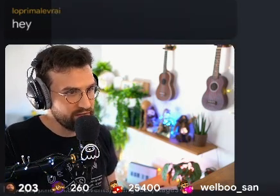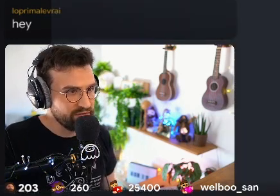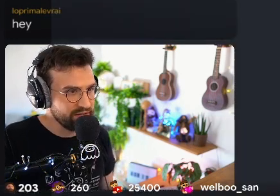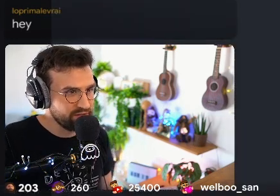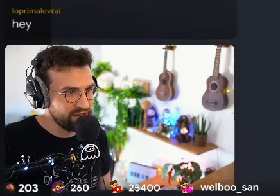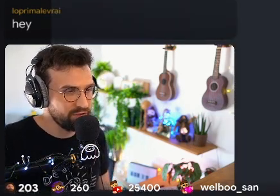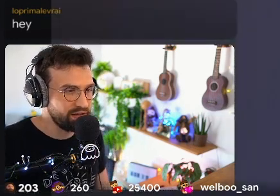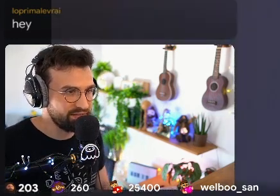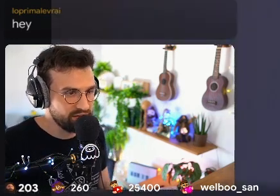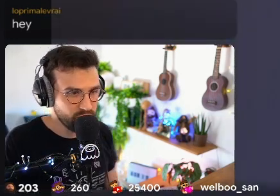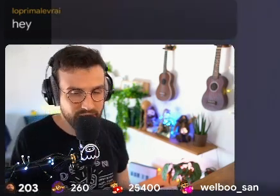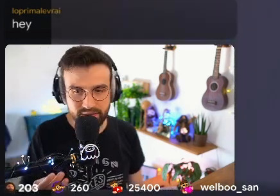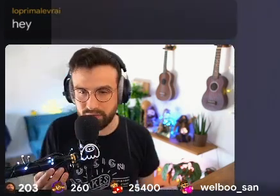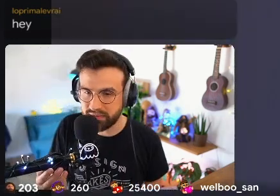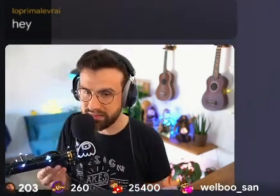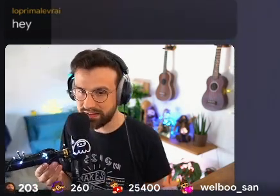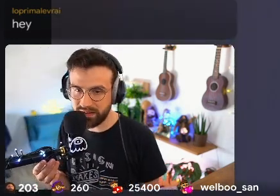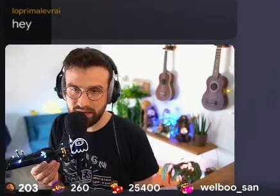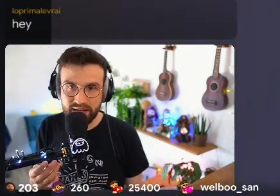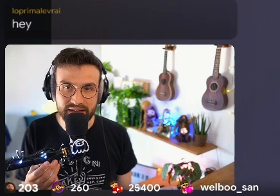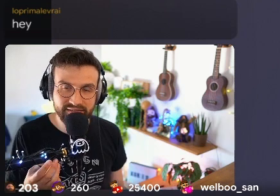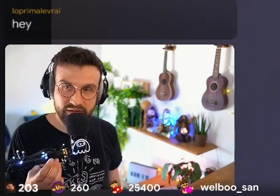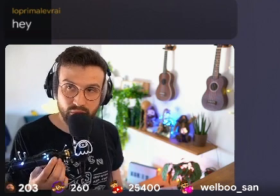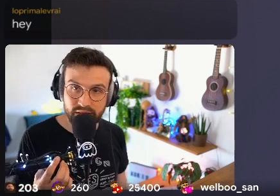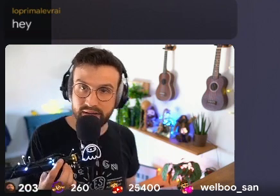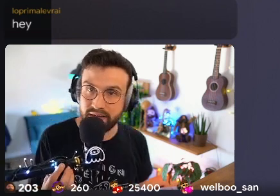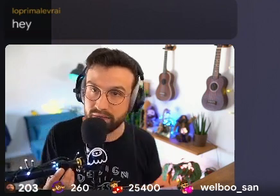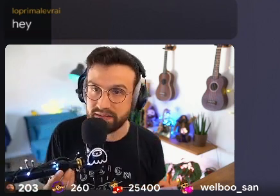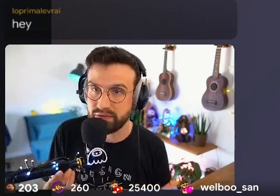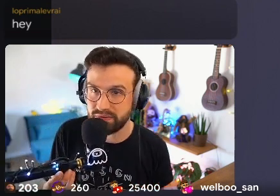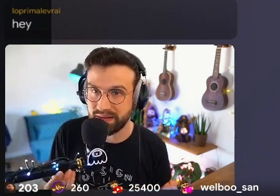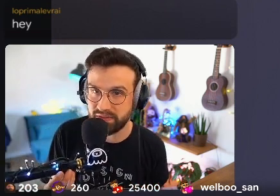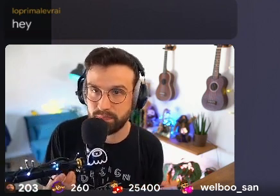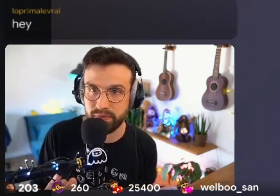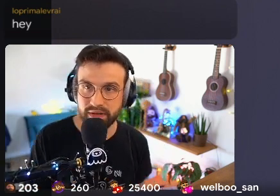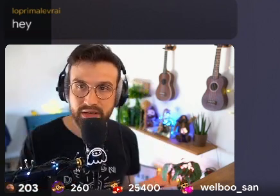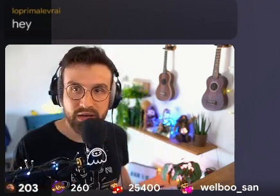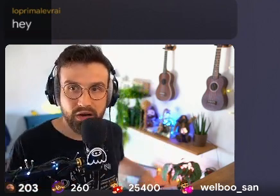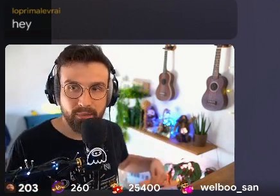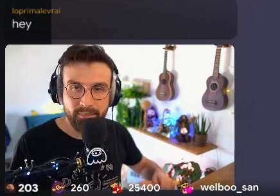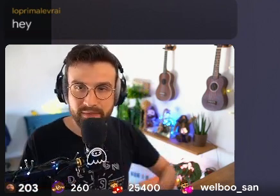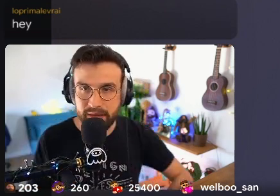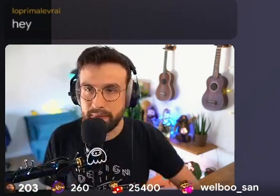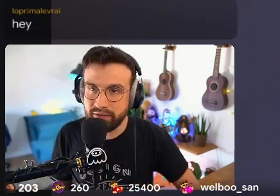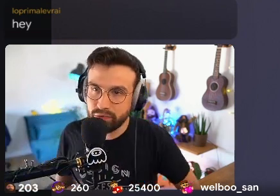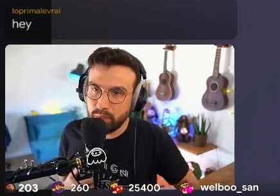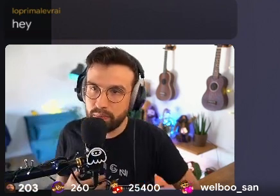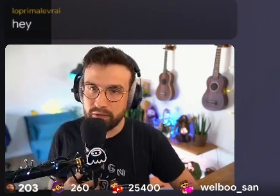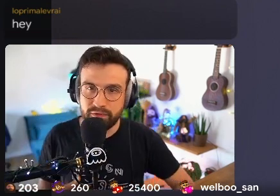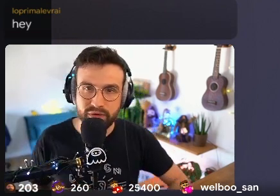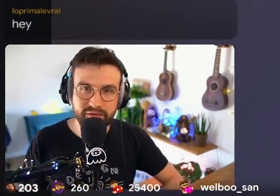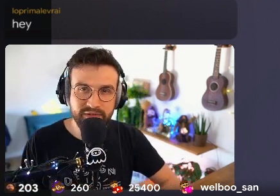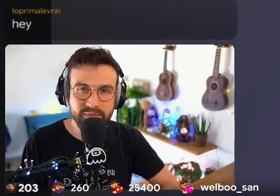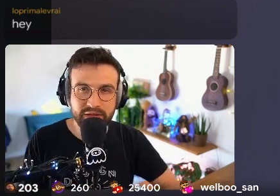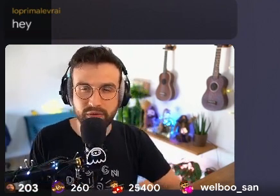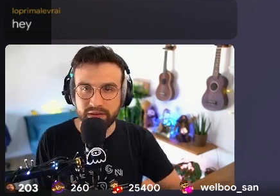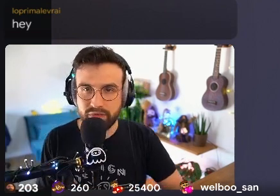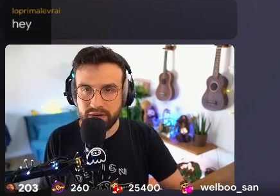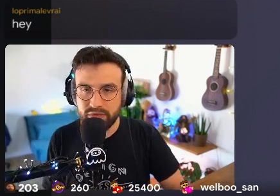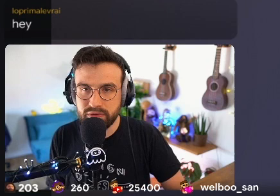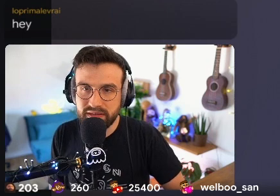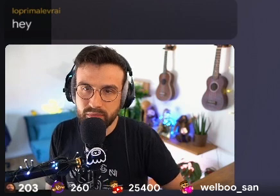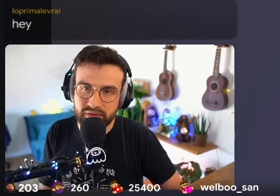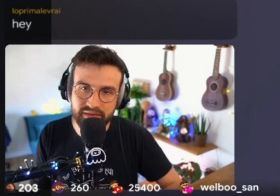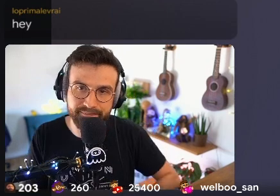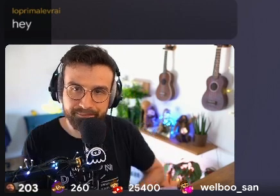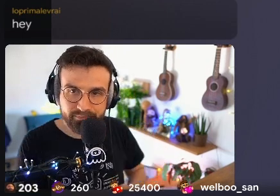puis on va attendre là sur la stage 1, on s'installe à la stage 1 et on va discuter un petit peu en pleine préparation de mon portfolio avec Figma, trop hâte de